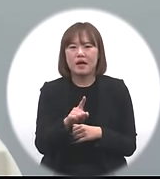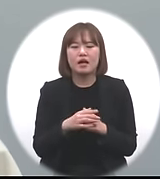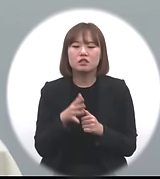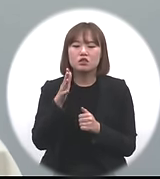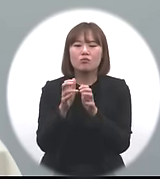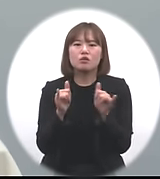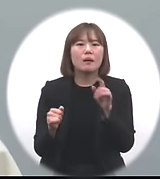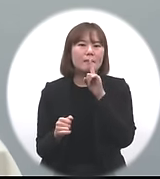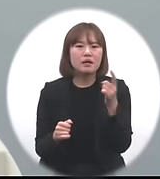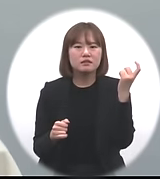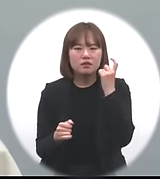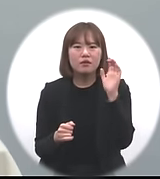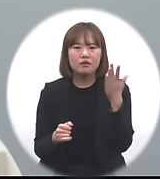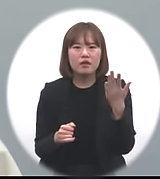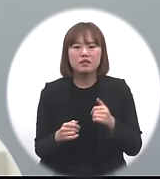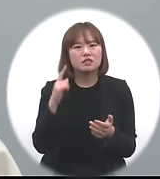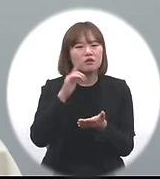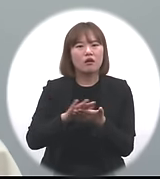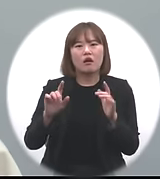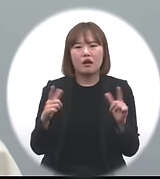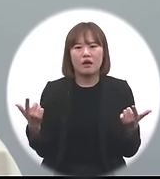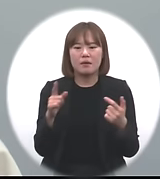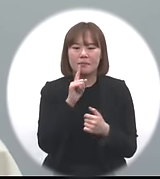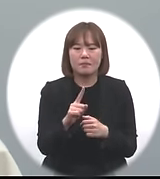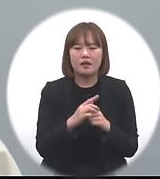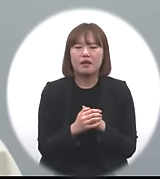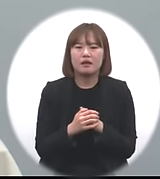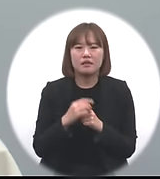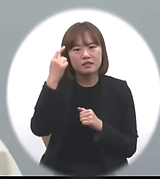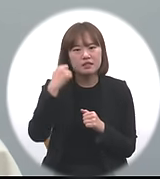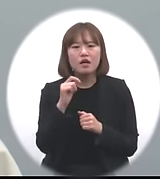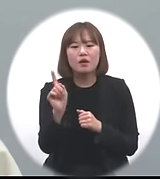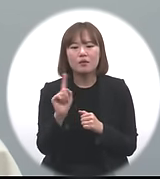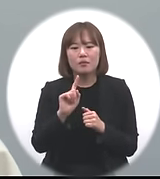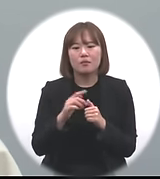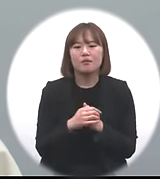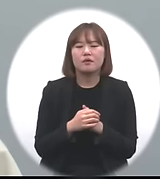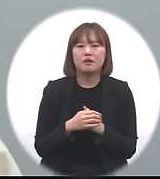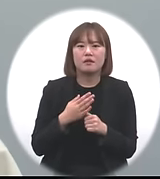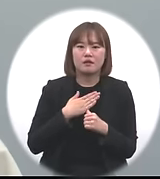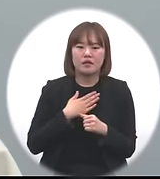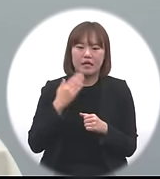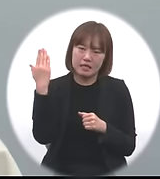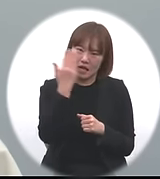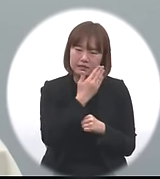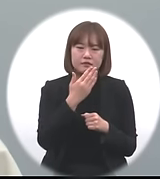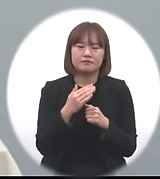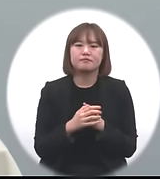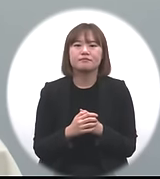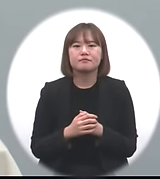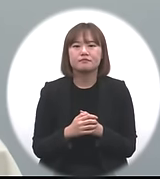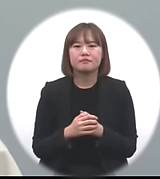거죠. 전문가 말을 좀 들어야 될 텐데 내가 느끼기에 시원하지 않다. 칫솔질 할때 시원하다고 느끼시는 건 뭐예요? 내 손으로 이와